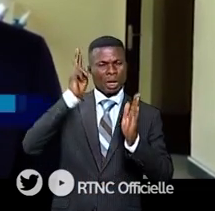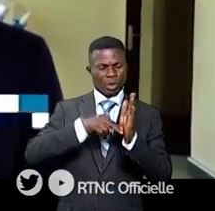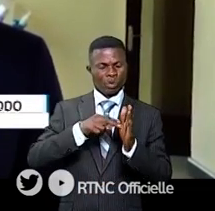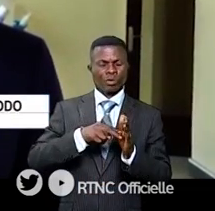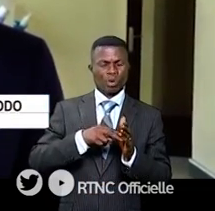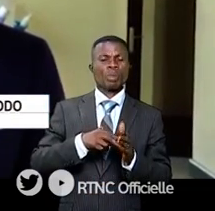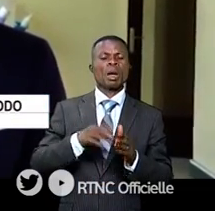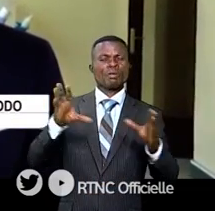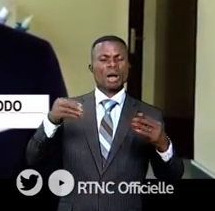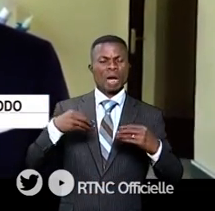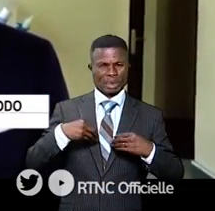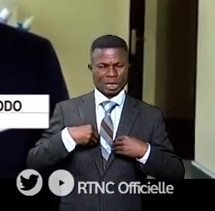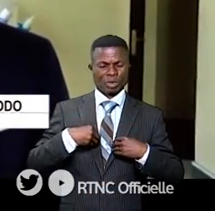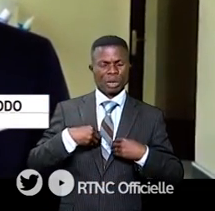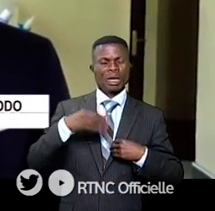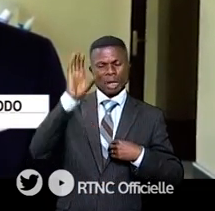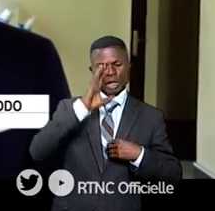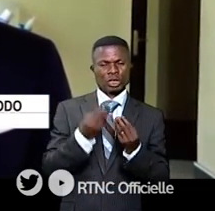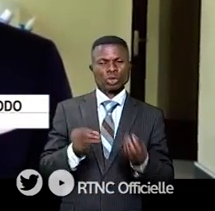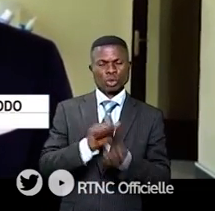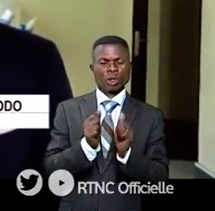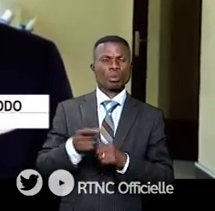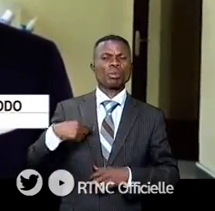compte de nos questions